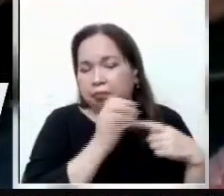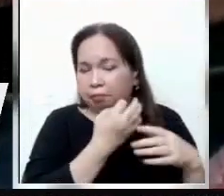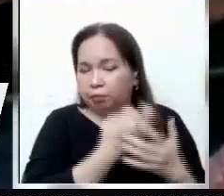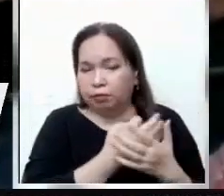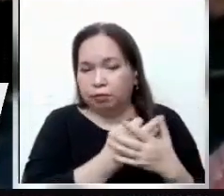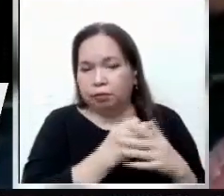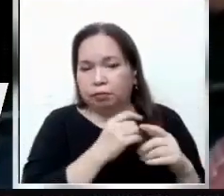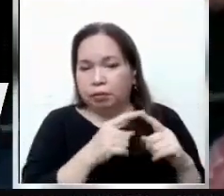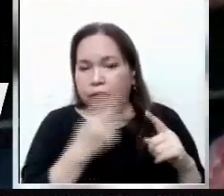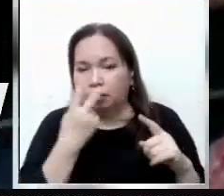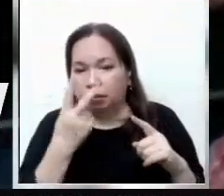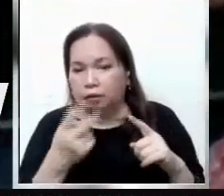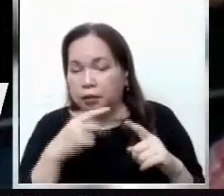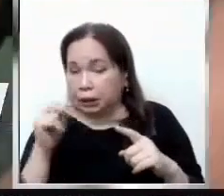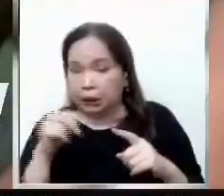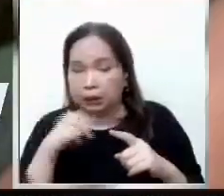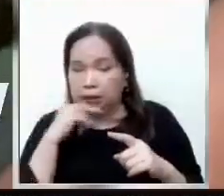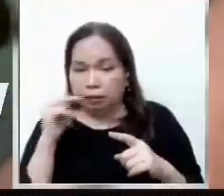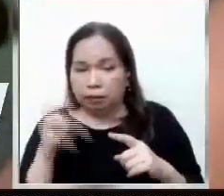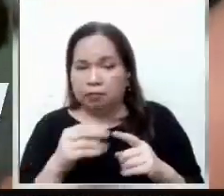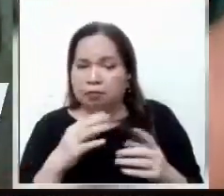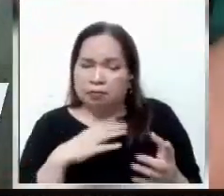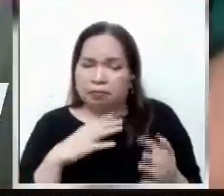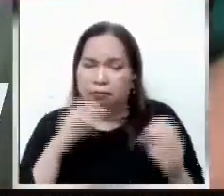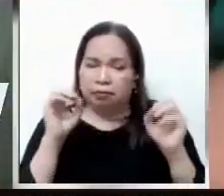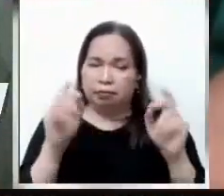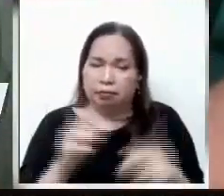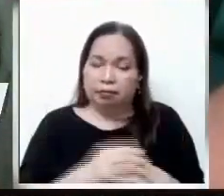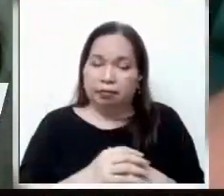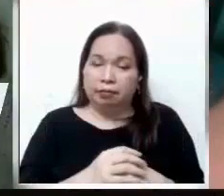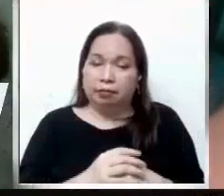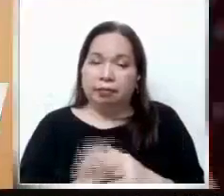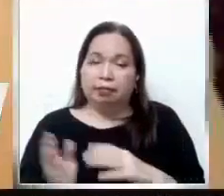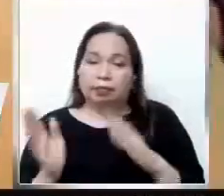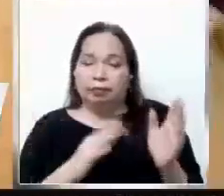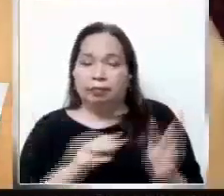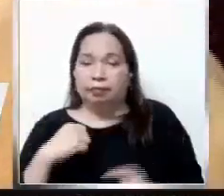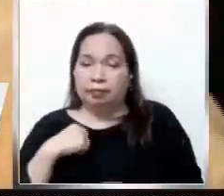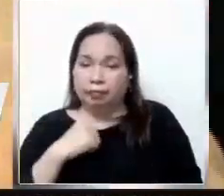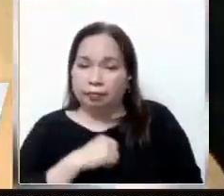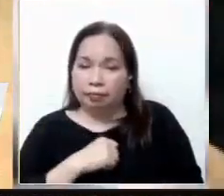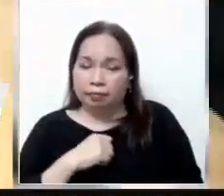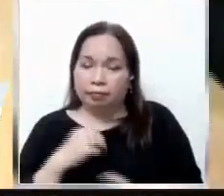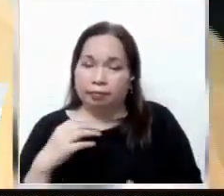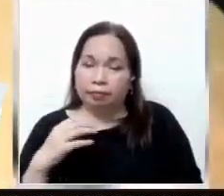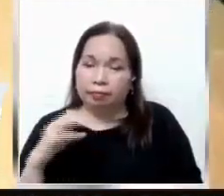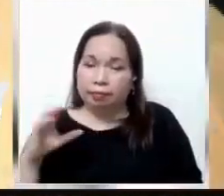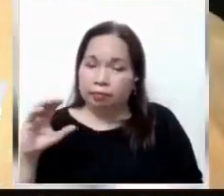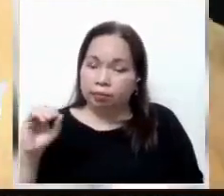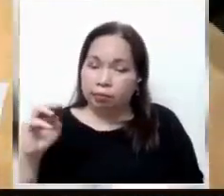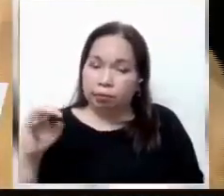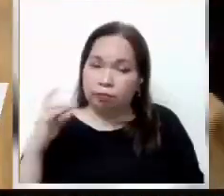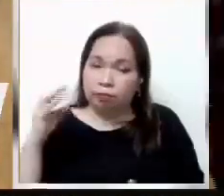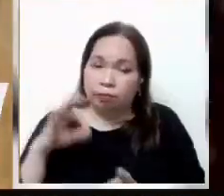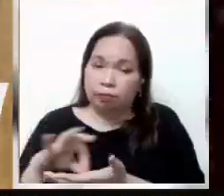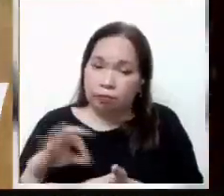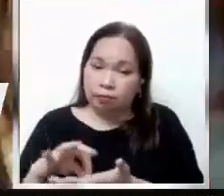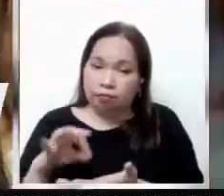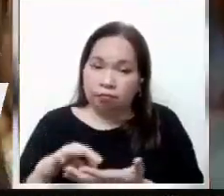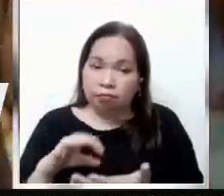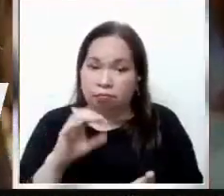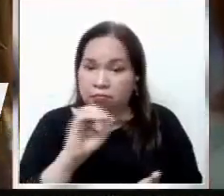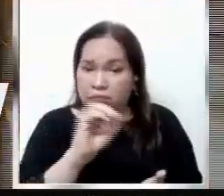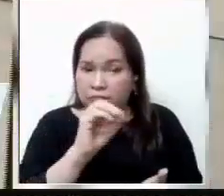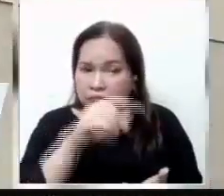yung pangangailangan. Pwede naman yun. Sagot naman ng Senate Committee on Finance sa mga batikos na walang liquidation ng extraordinary